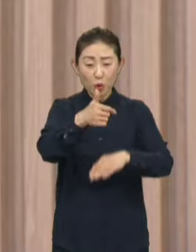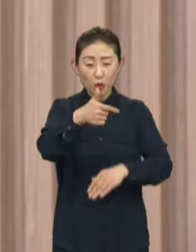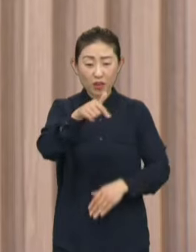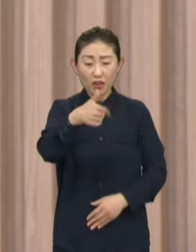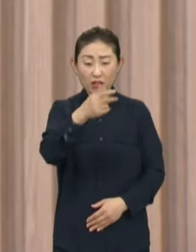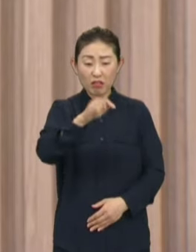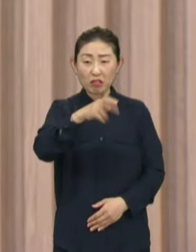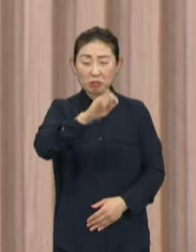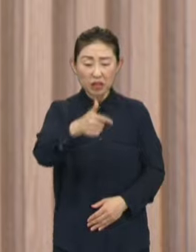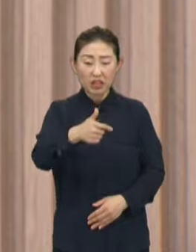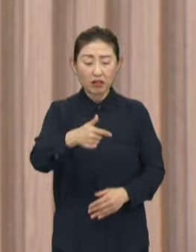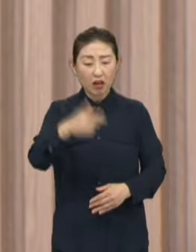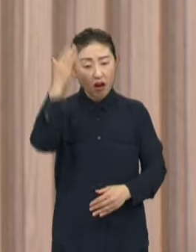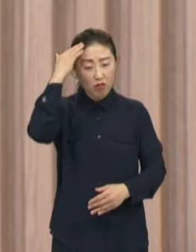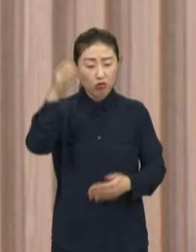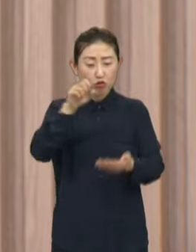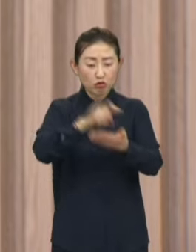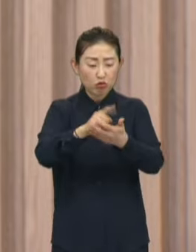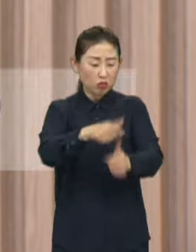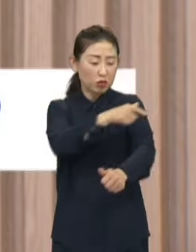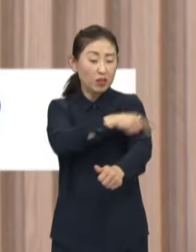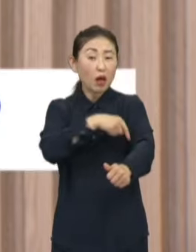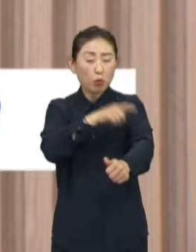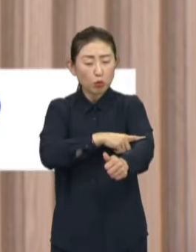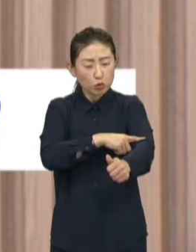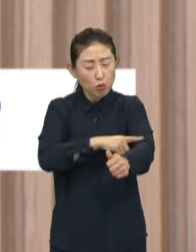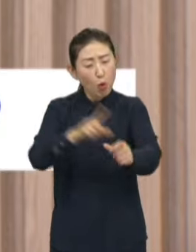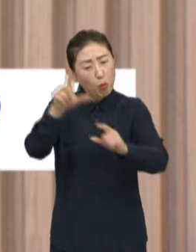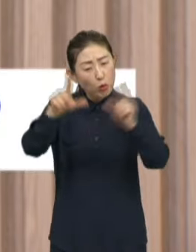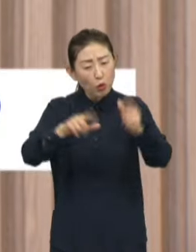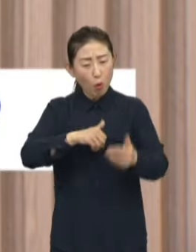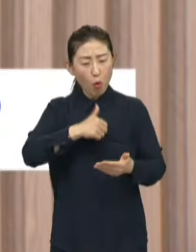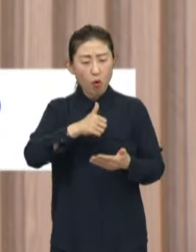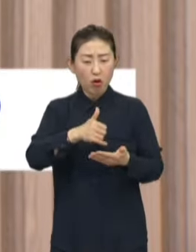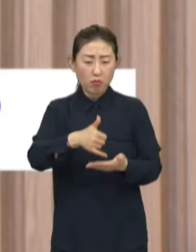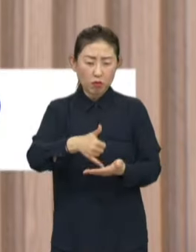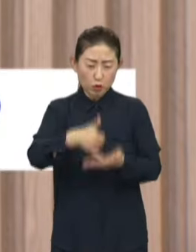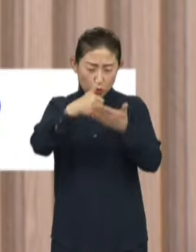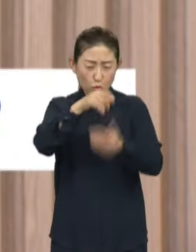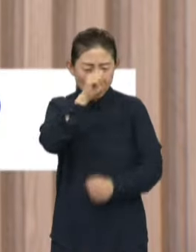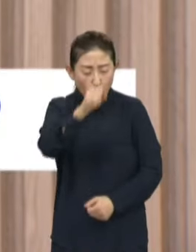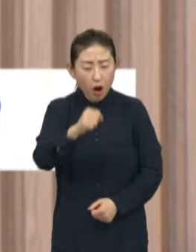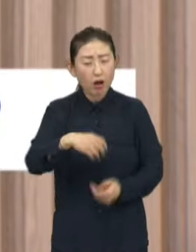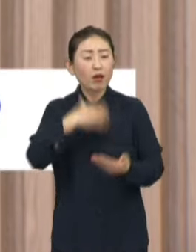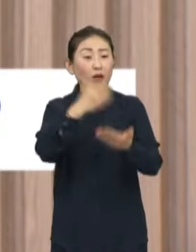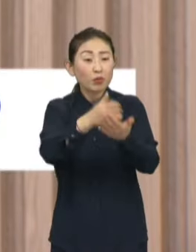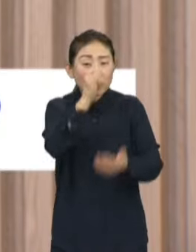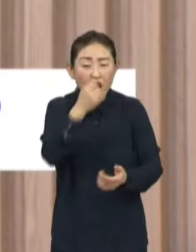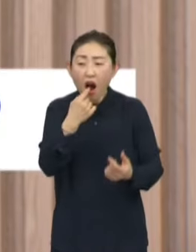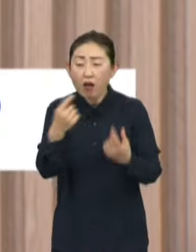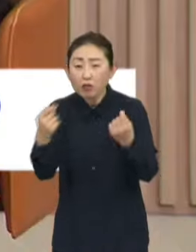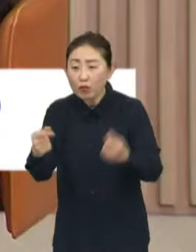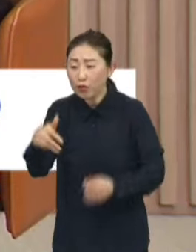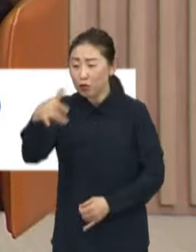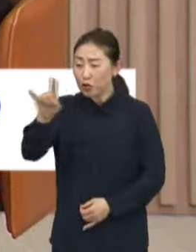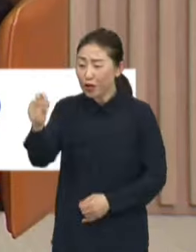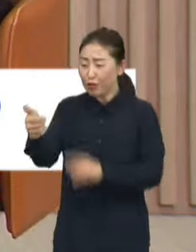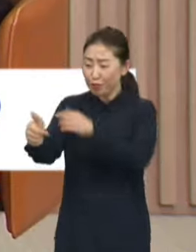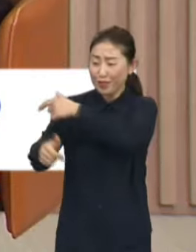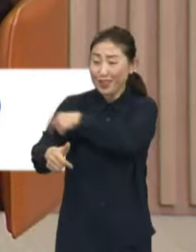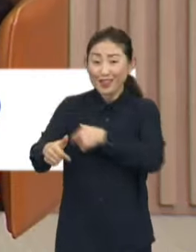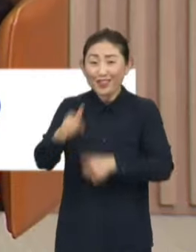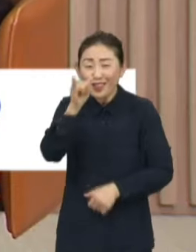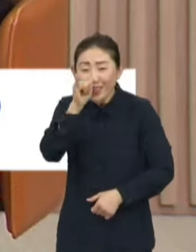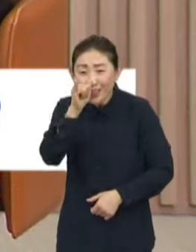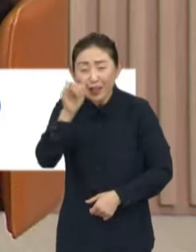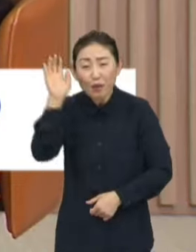보여주는 품격으로 국민들에게 많은 감동을 주듯이 우리 최은성 선수도 한화에그스 주장으로서 좋은 인품을 보여주셔서 기대가 큰데